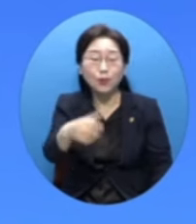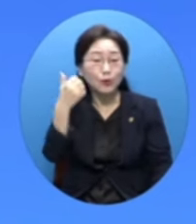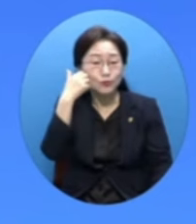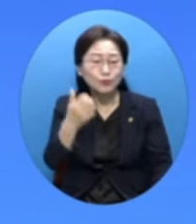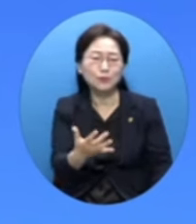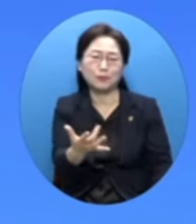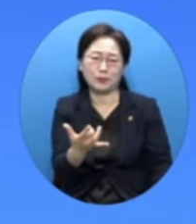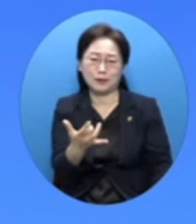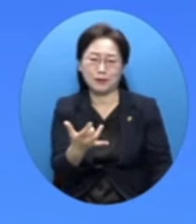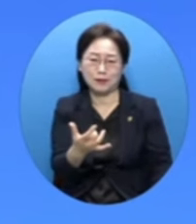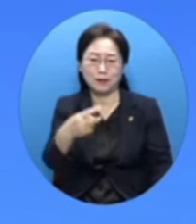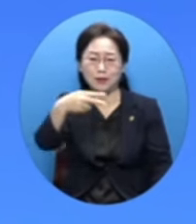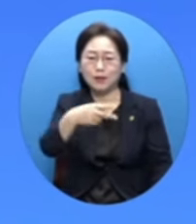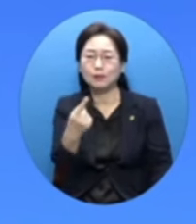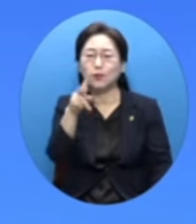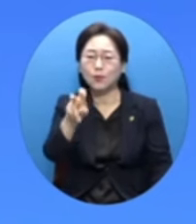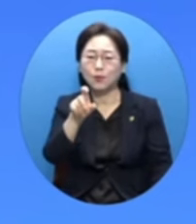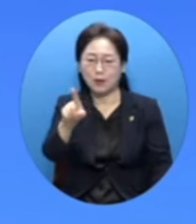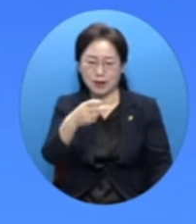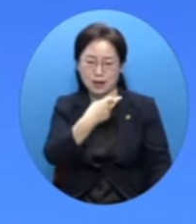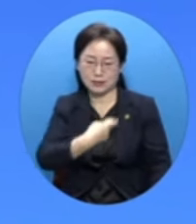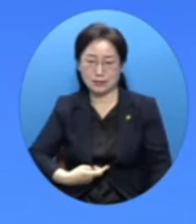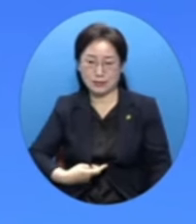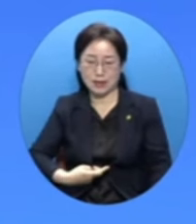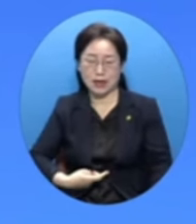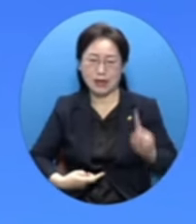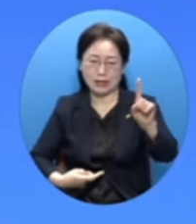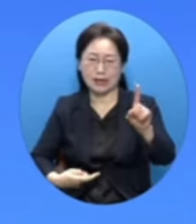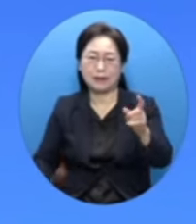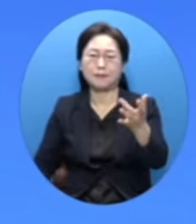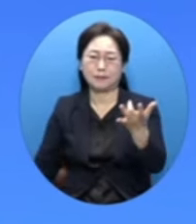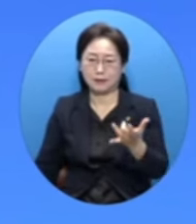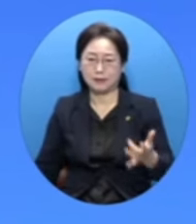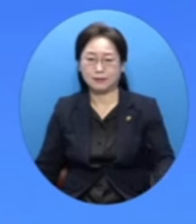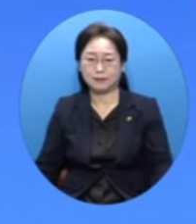하는 제자가 없었습니다. 그래서 도마는